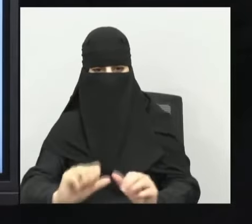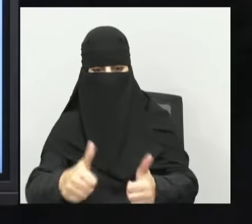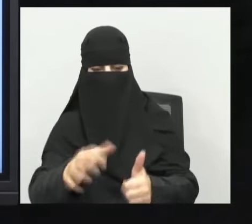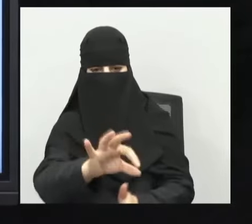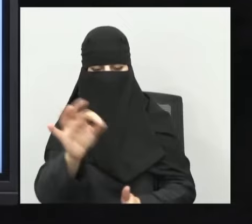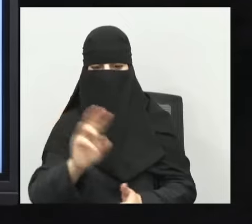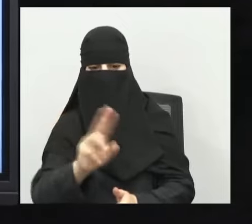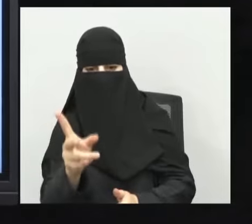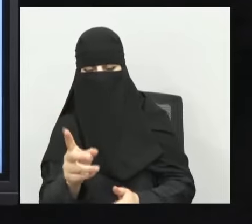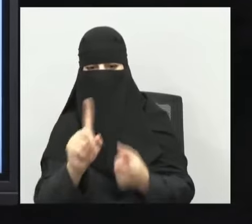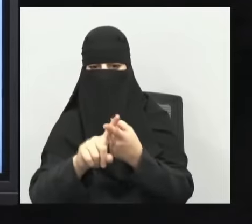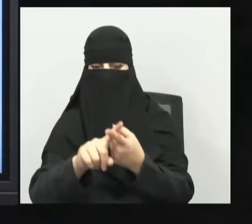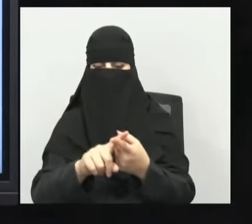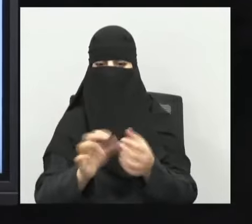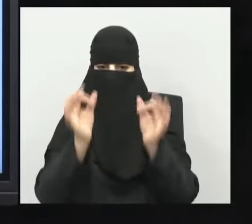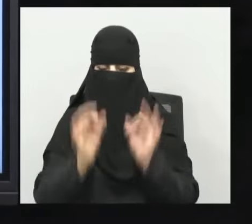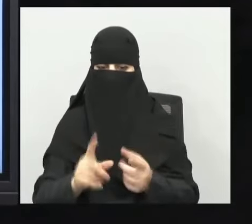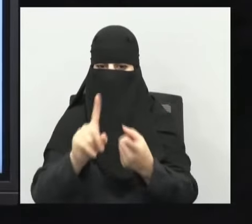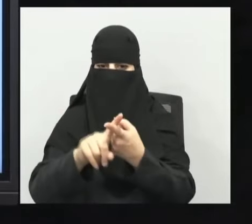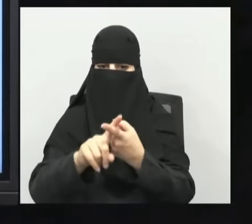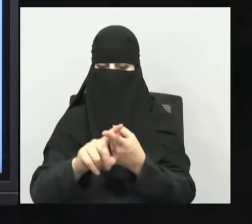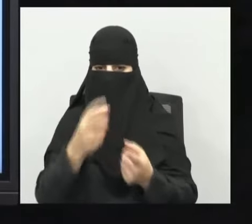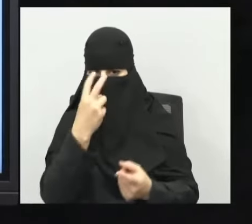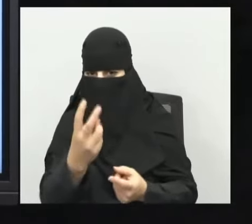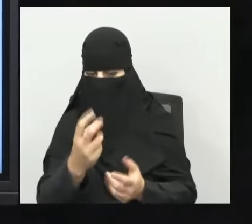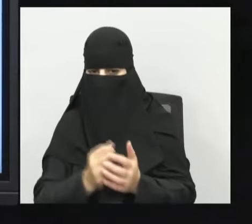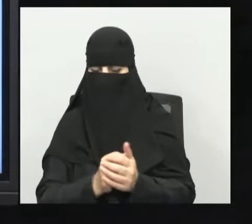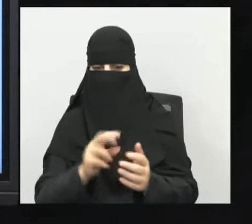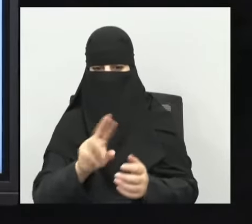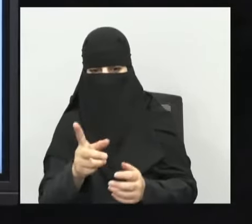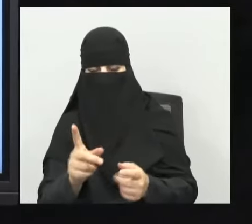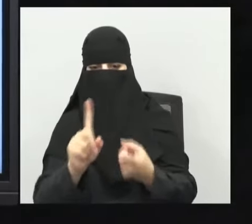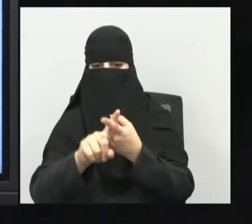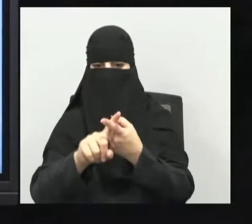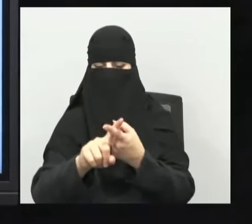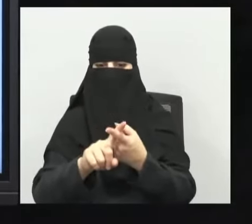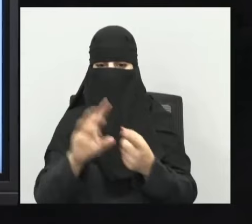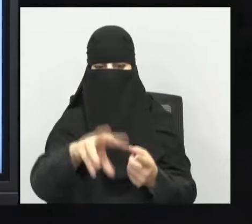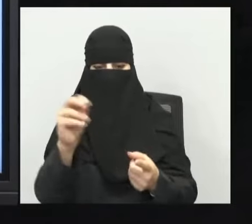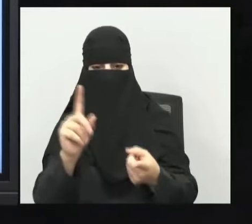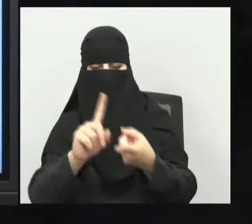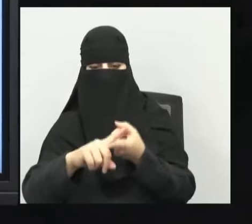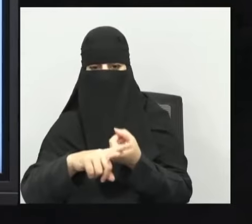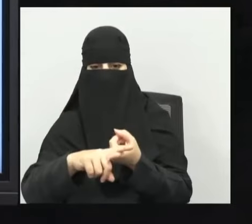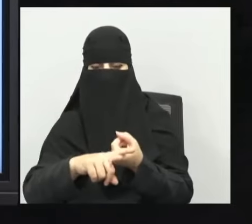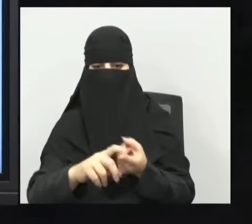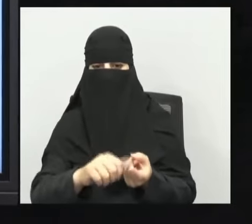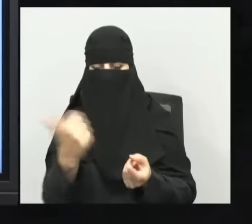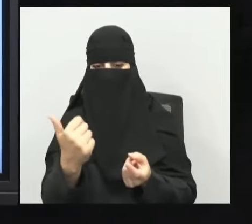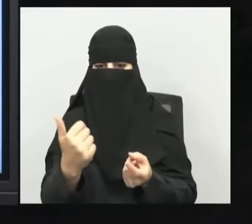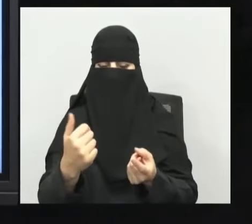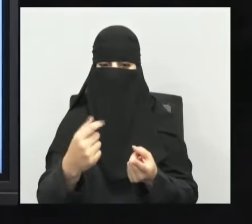هو القاعده هنا يقول لك اضرب طيب خلونا نشوف لو اخذنا غير الضرب لو اخذنا الجمع قلنا سته اصبحت